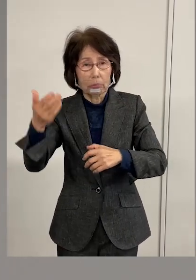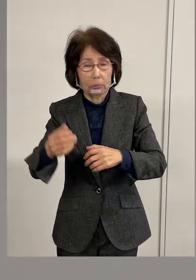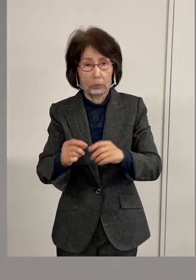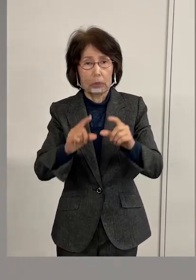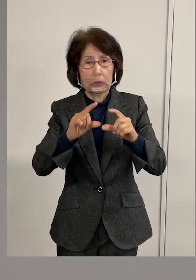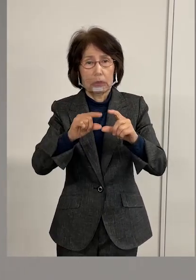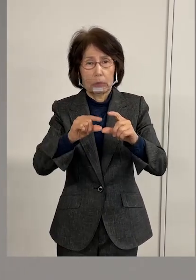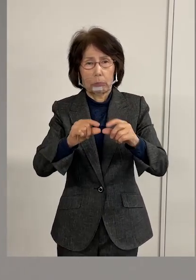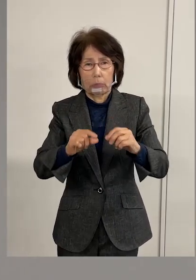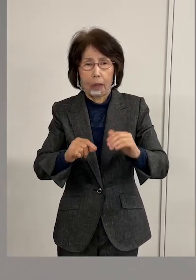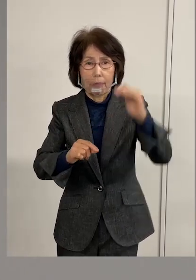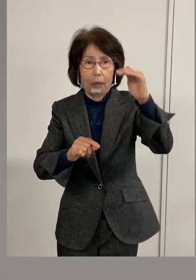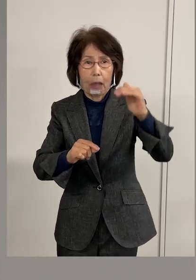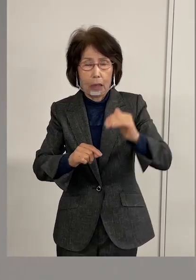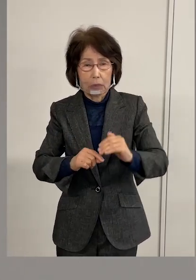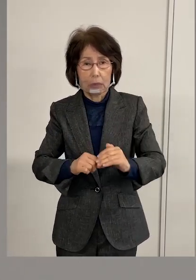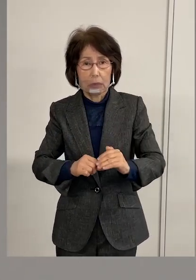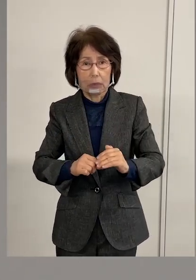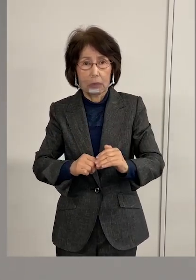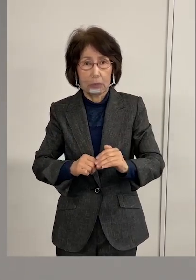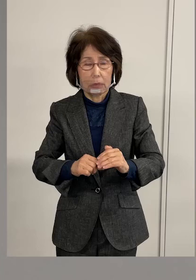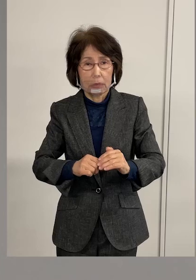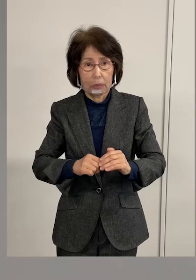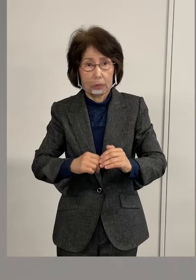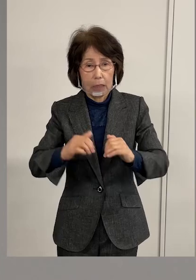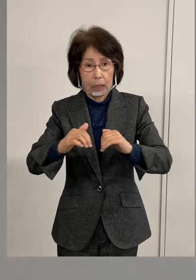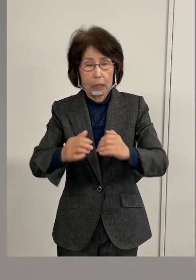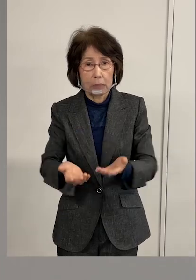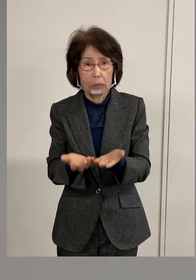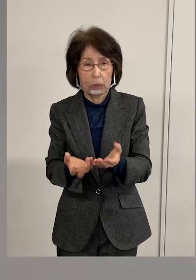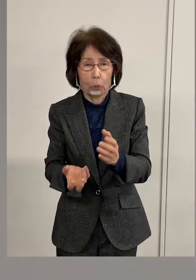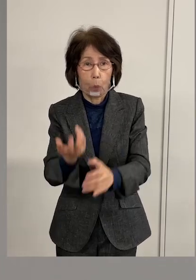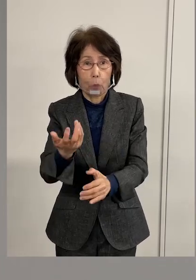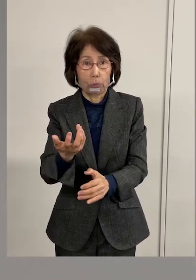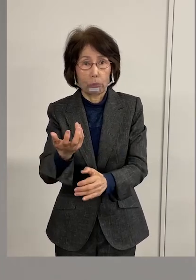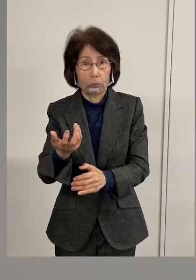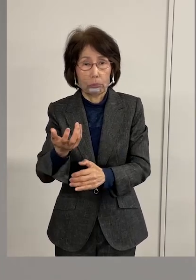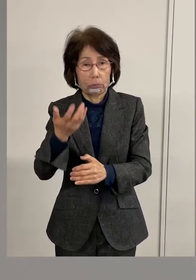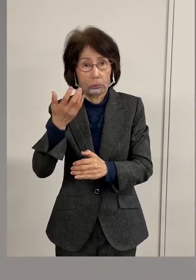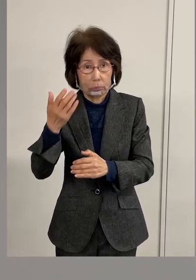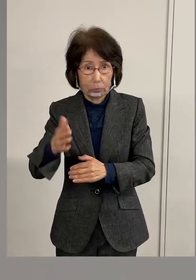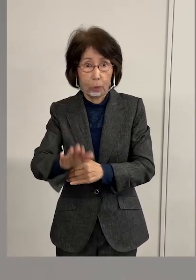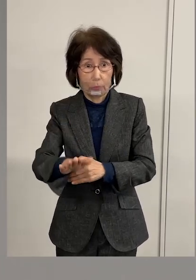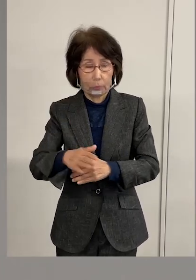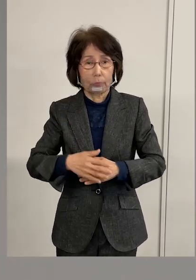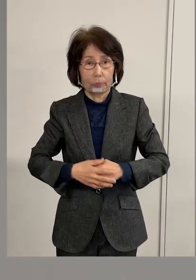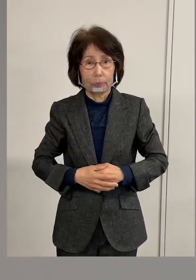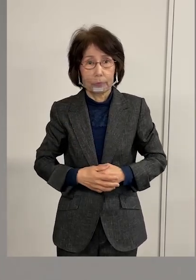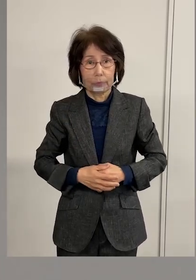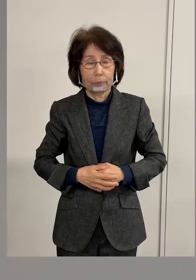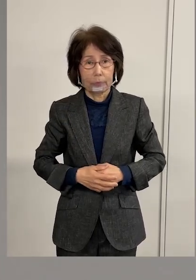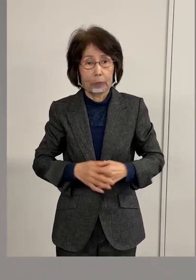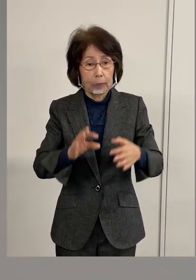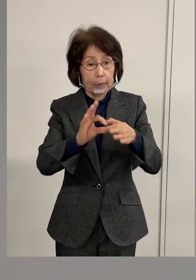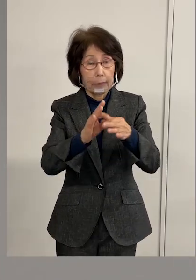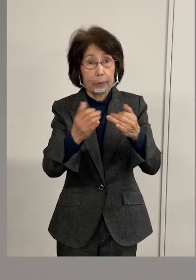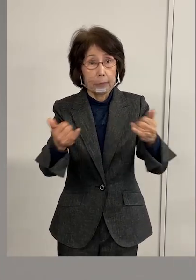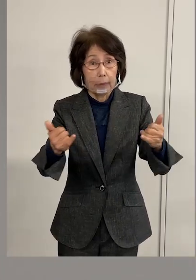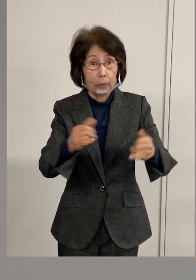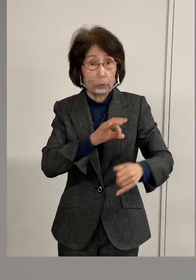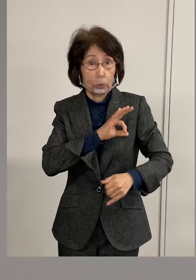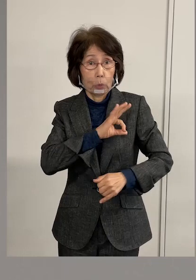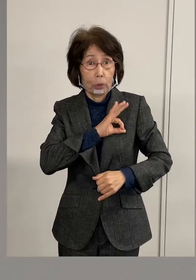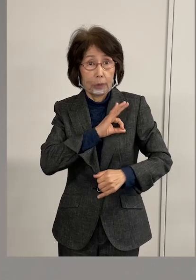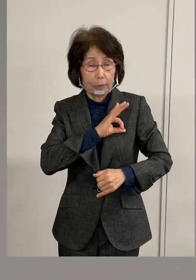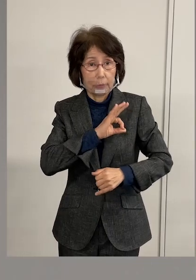で、南海トラフは発生するというふうに言われてます。で、まあ、関係者の職員は、